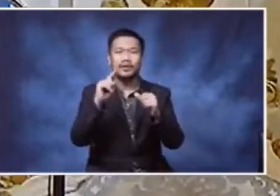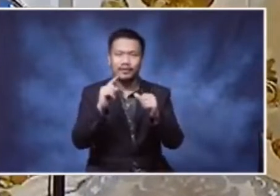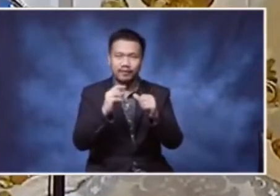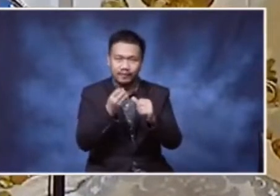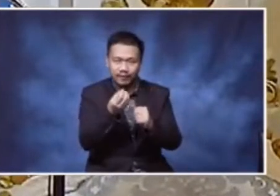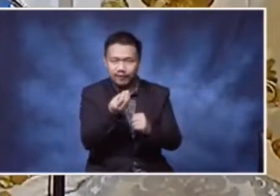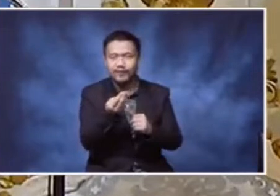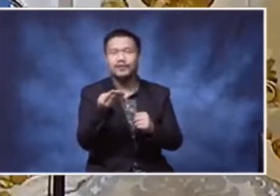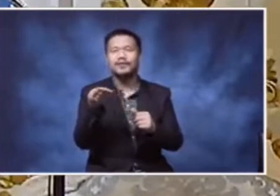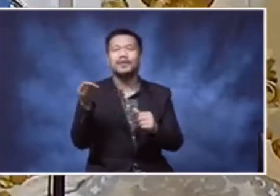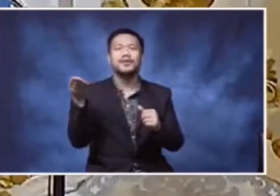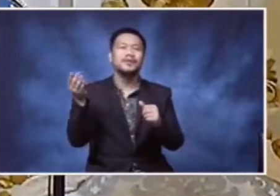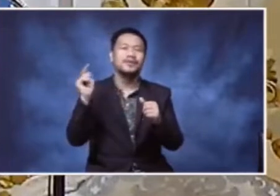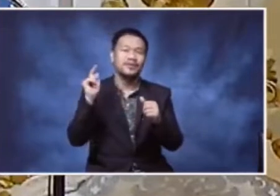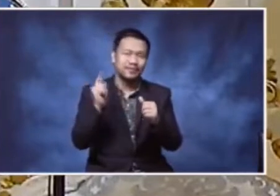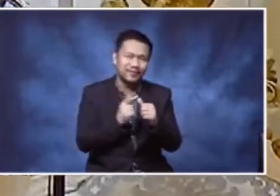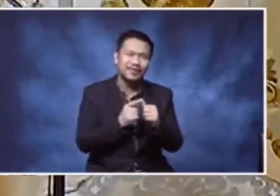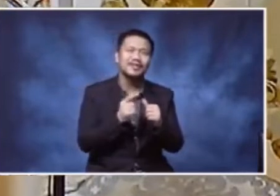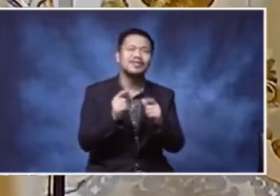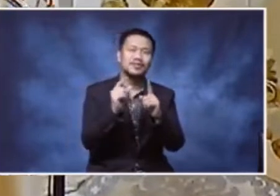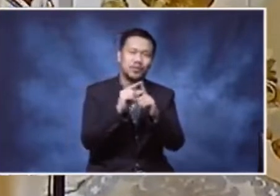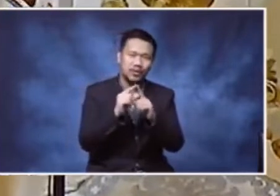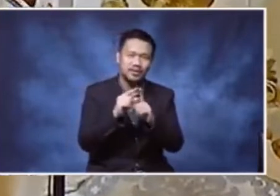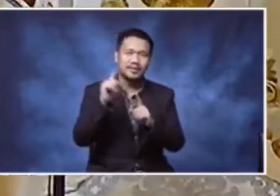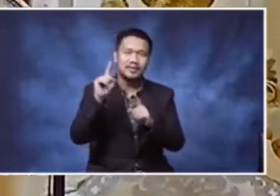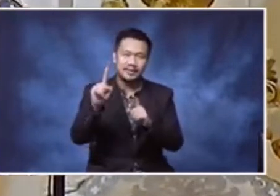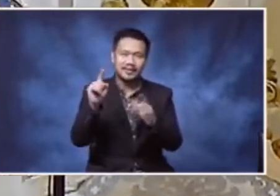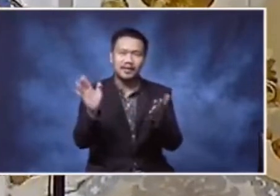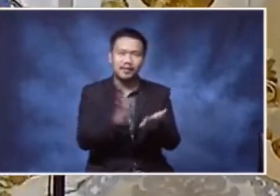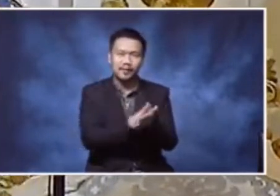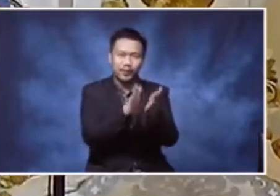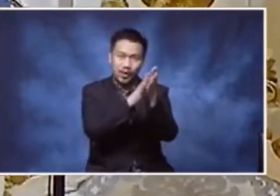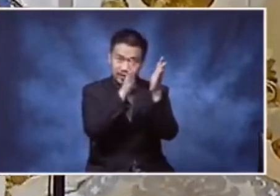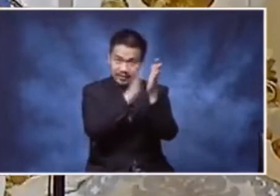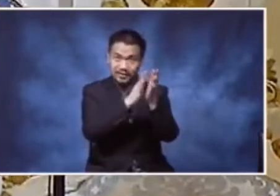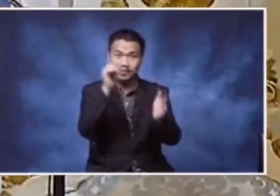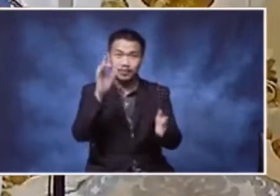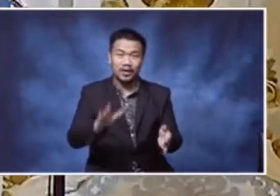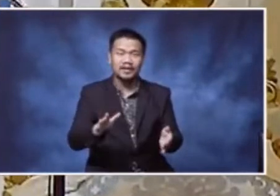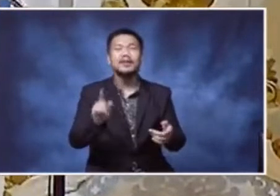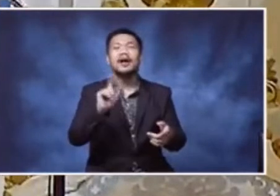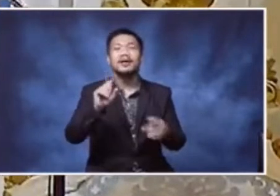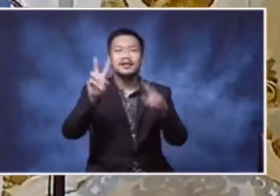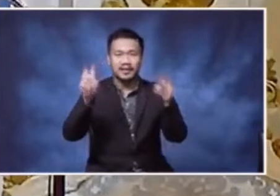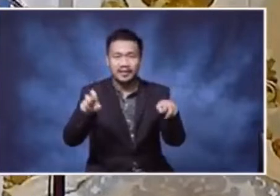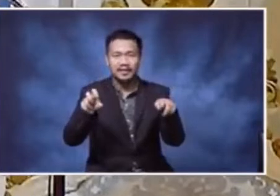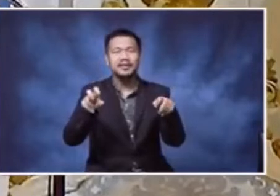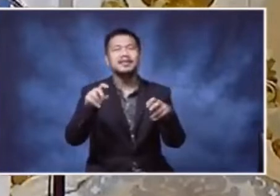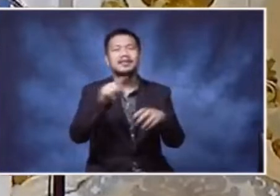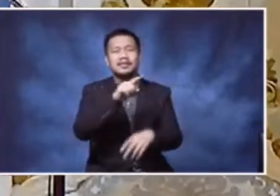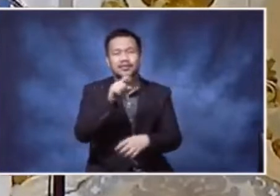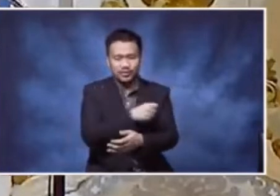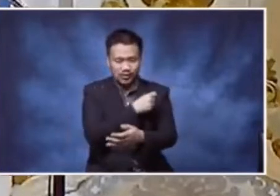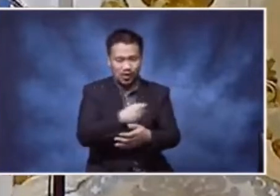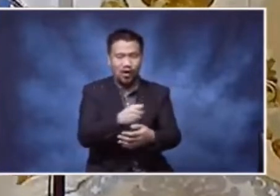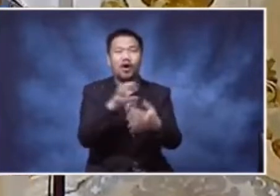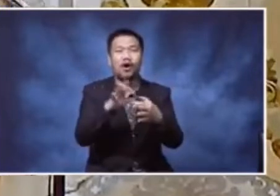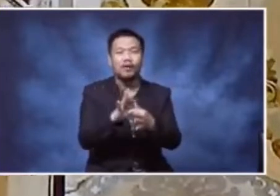niya ng isang papuri sa Diyos. Yan yung Song of Zechariah